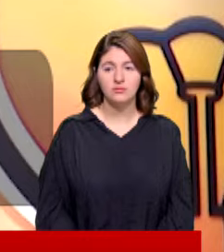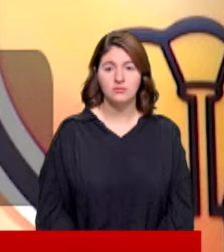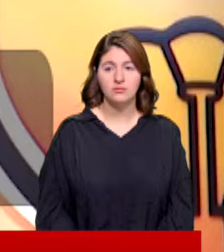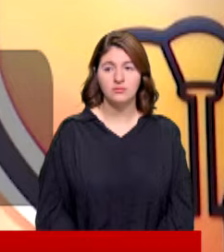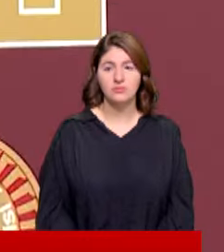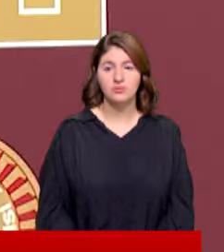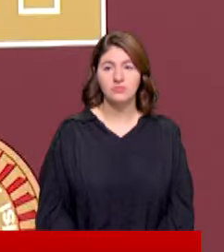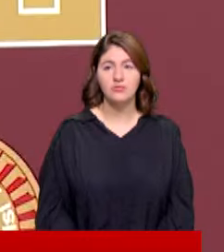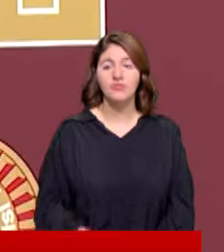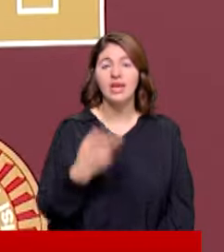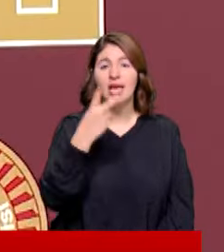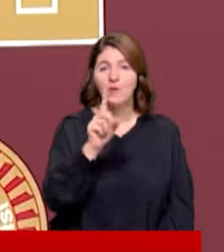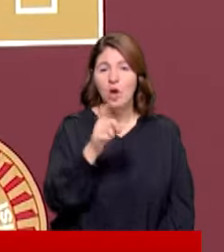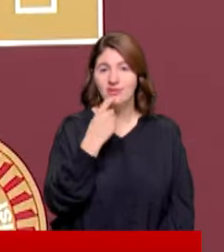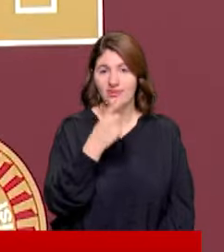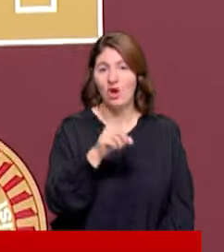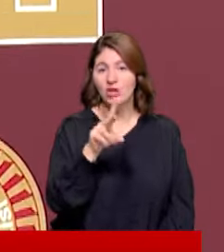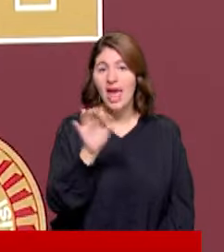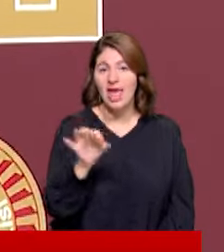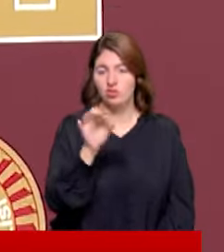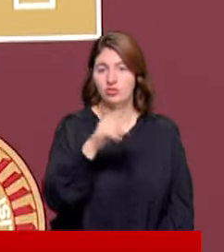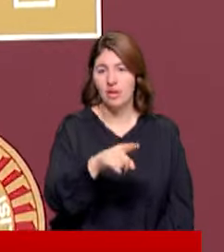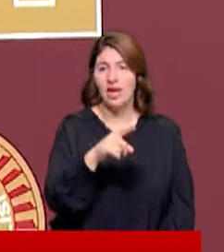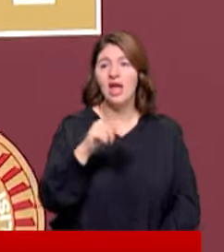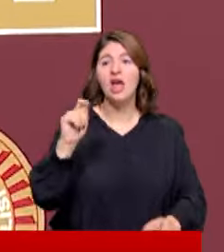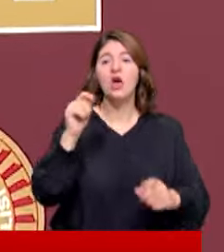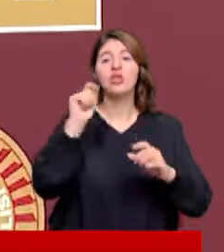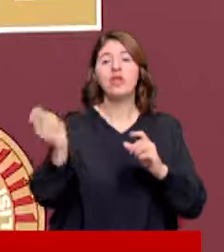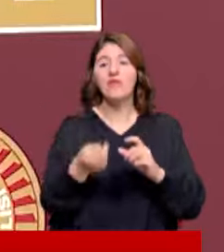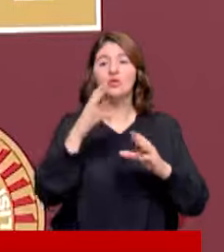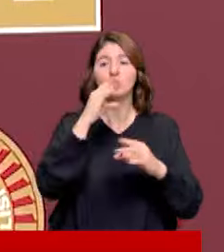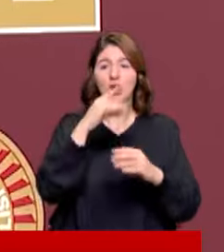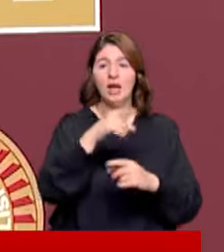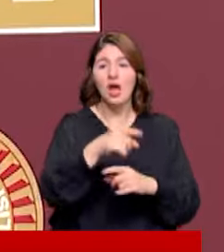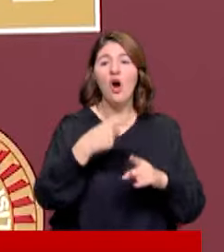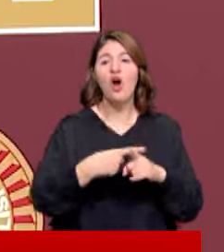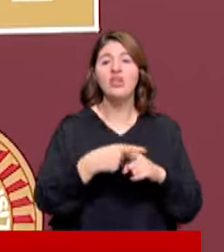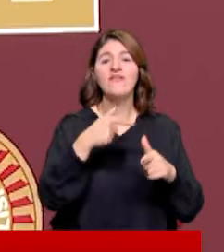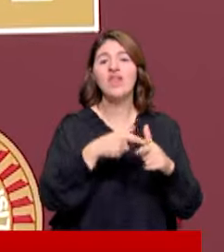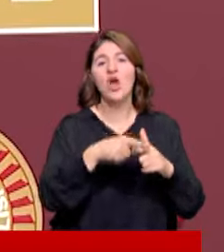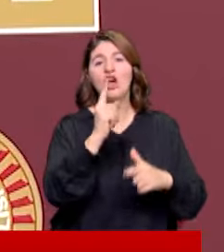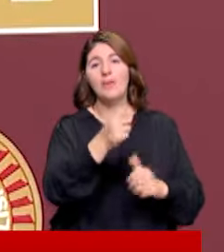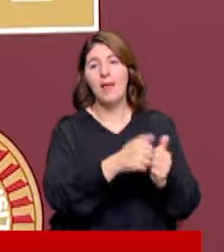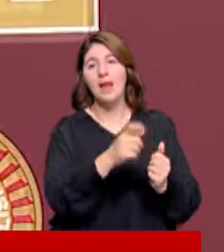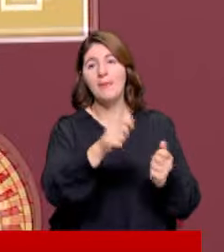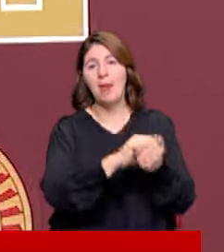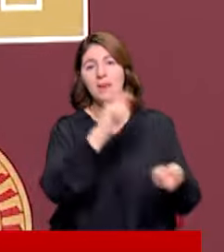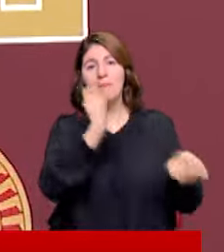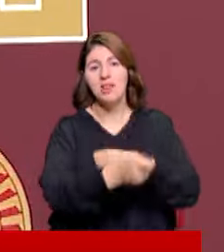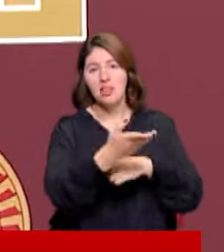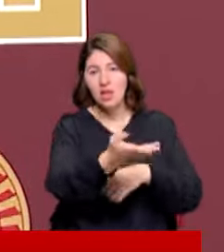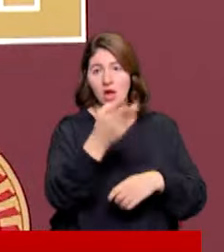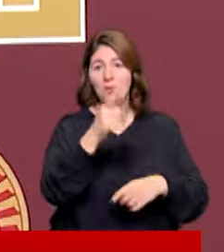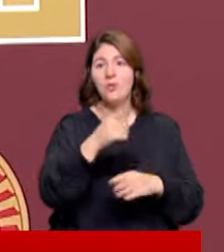mutlaka geçmesi gerekir. 2010 yılında 12 Eylül'de Davut Zurnay'la ortağı Fethullah Hoca'yla beraber değiştirdiler. Bu